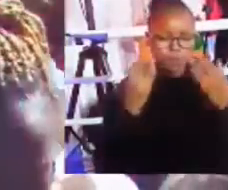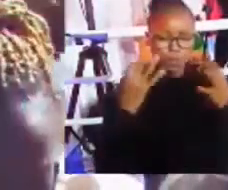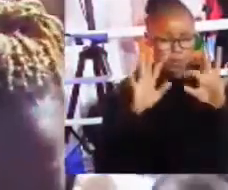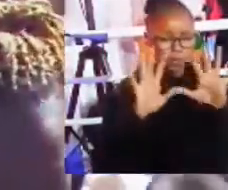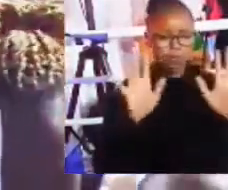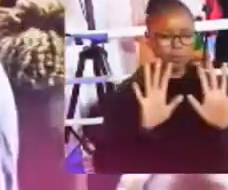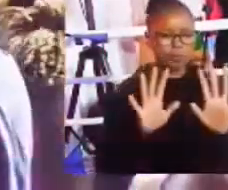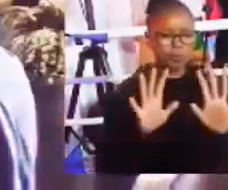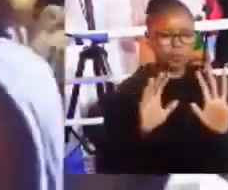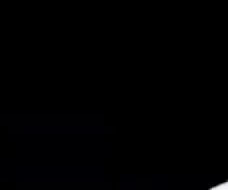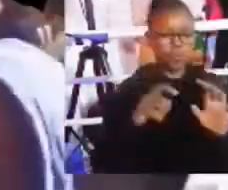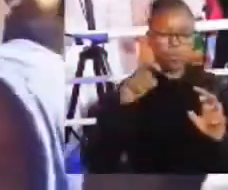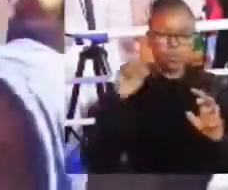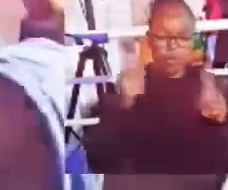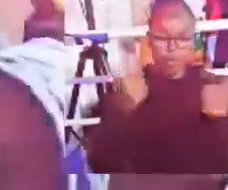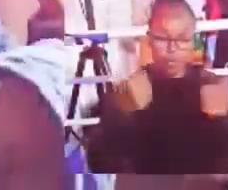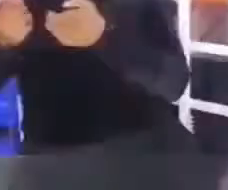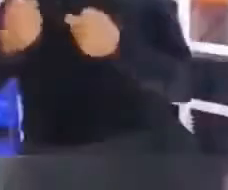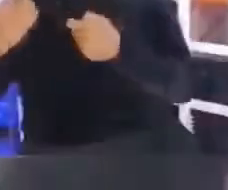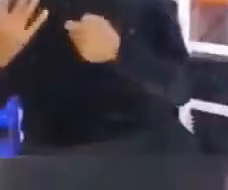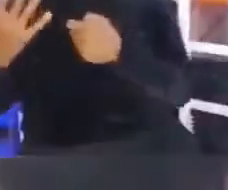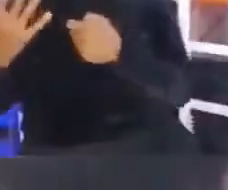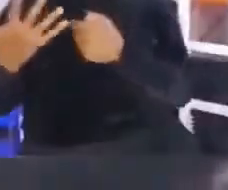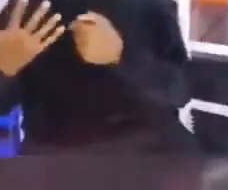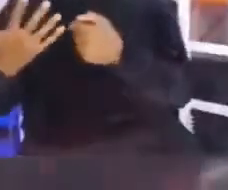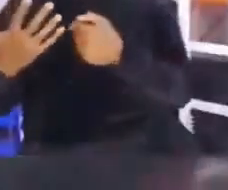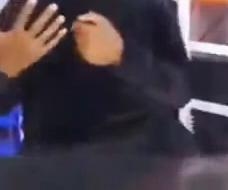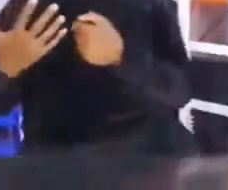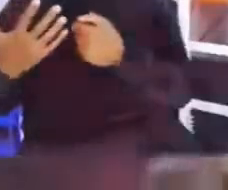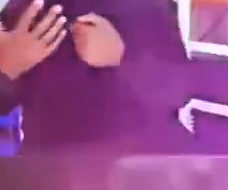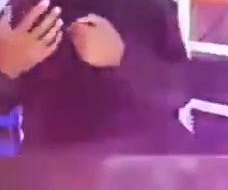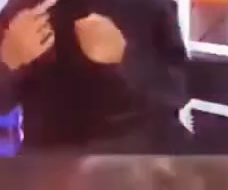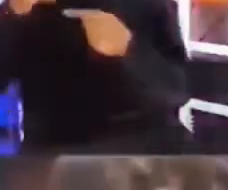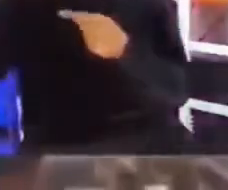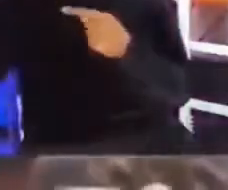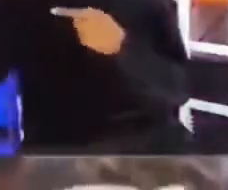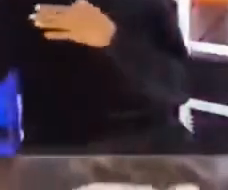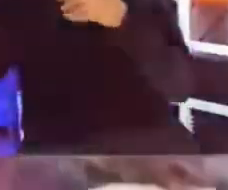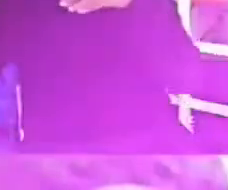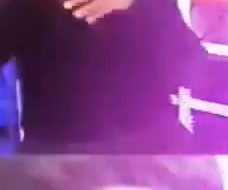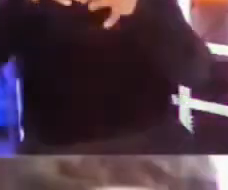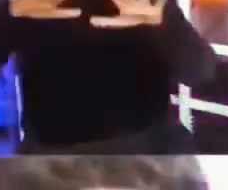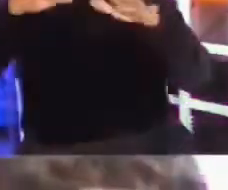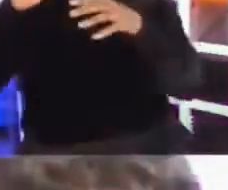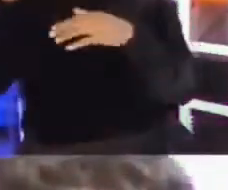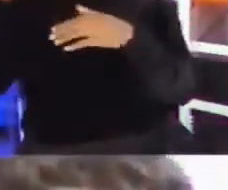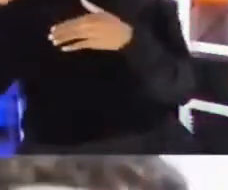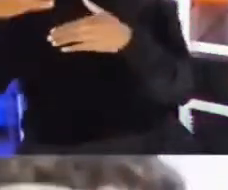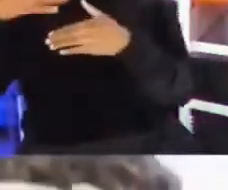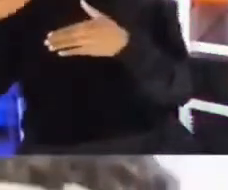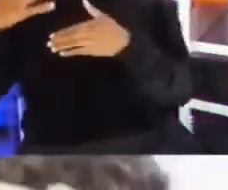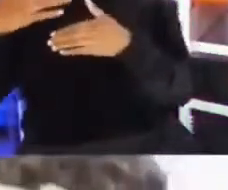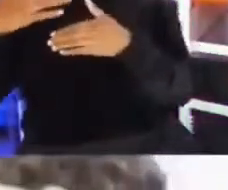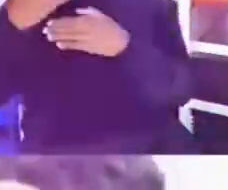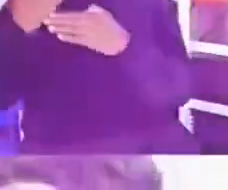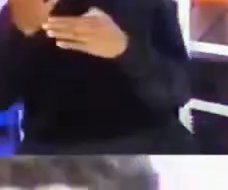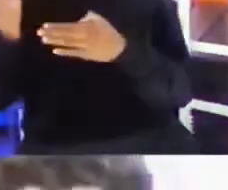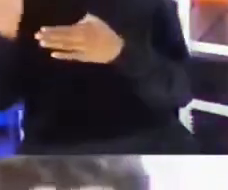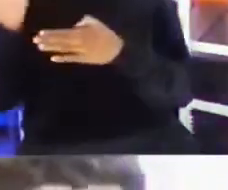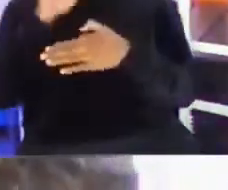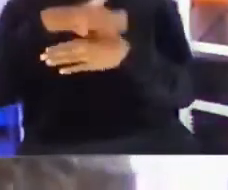meritu Na nie ni gomo huru kia Na todo ni urazi managa Neguo Jesu Dasokia idosi